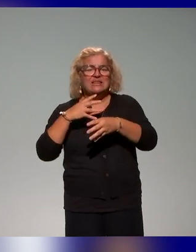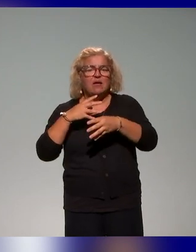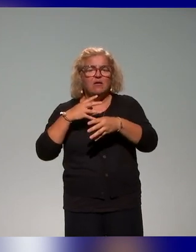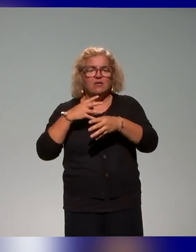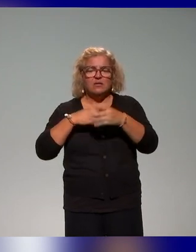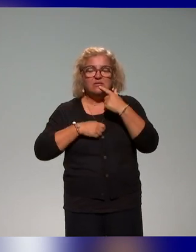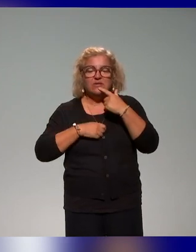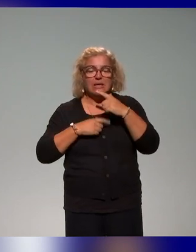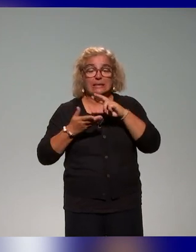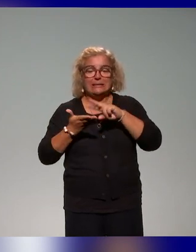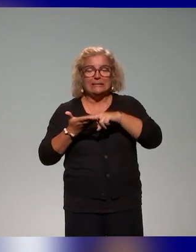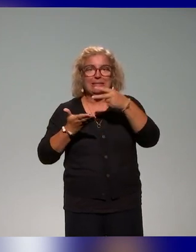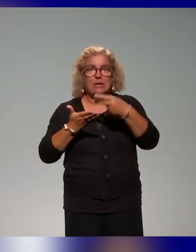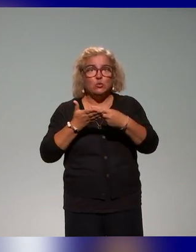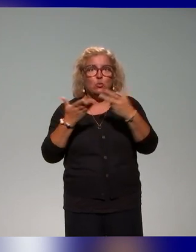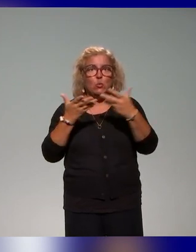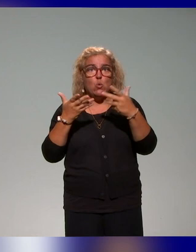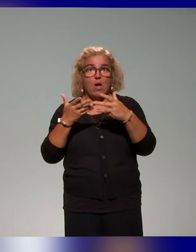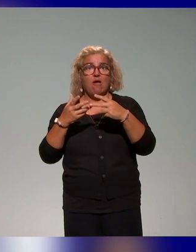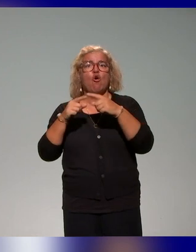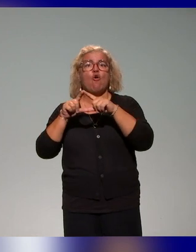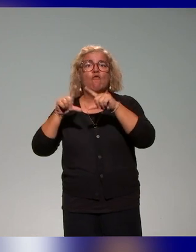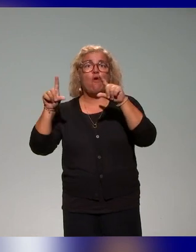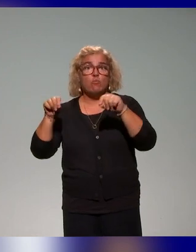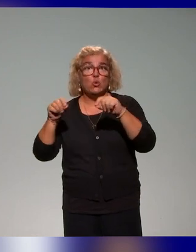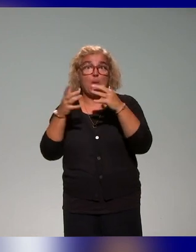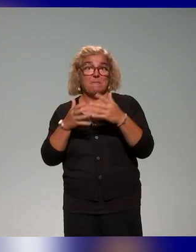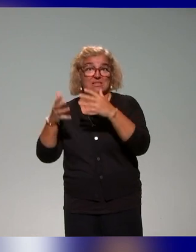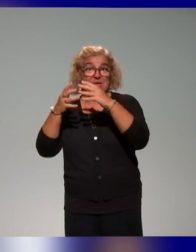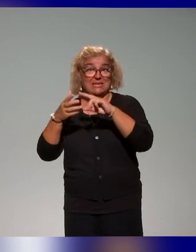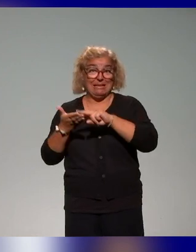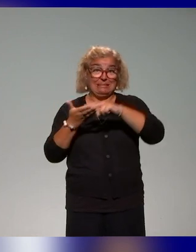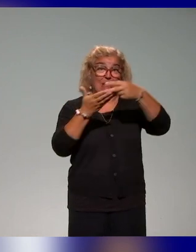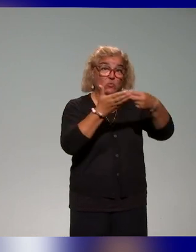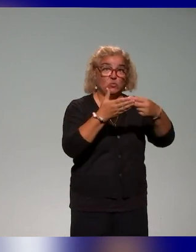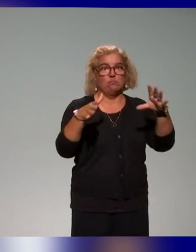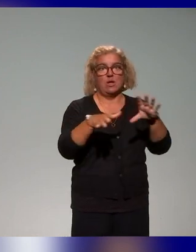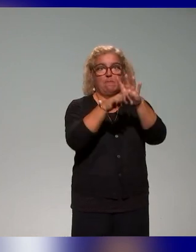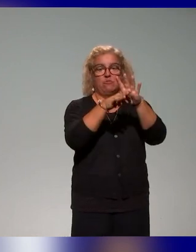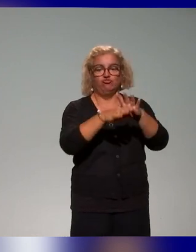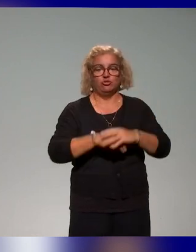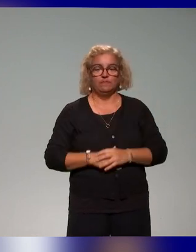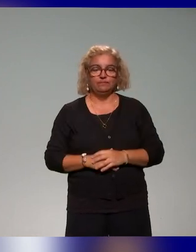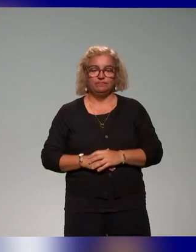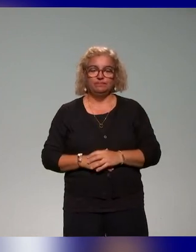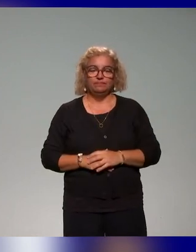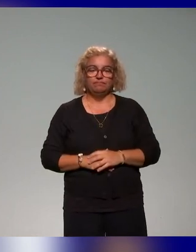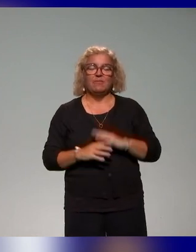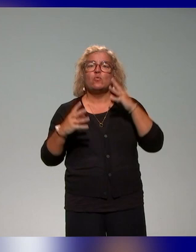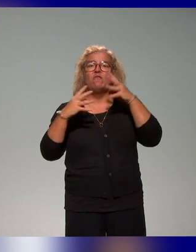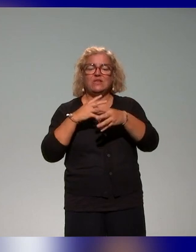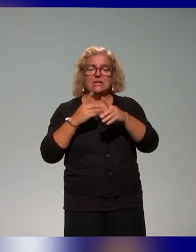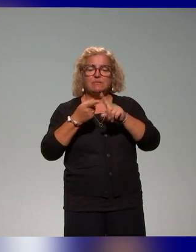sous forme d'image les formules mathématiques. Voilà. Très bien. Une information. Oui, c'est